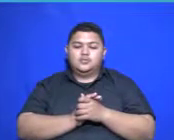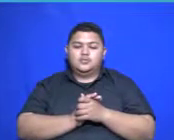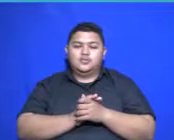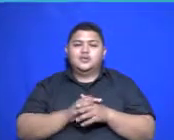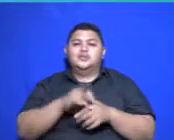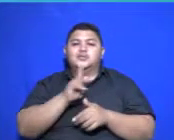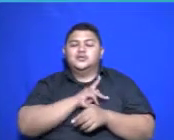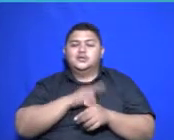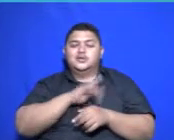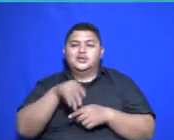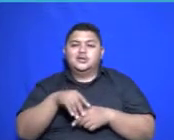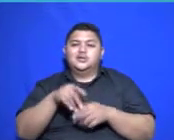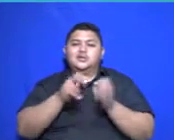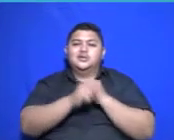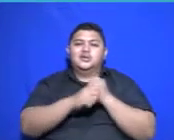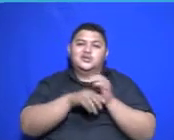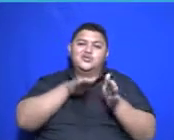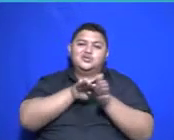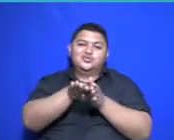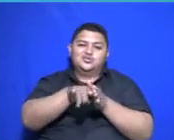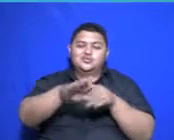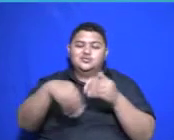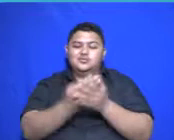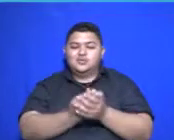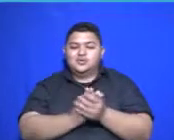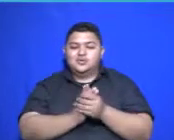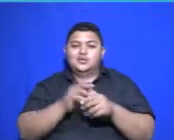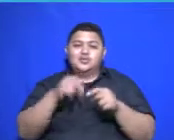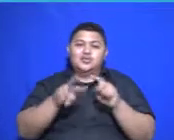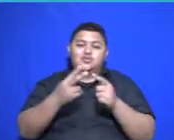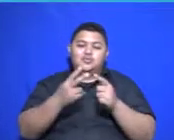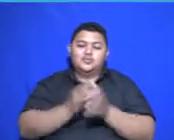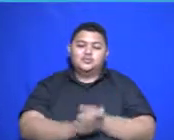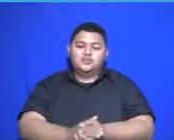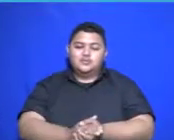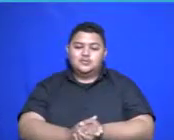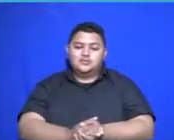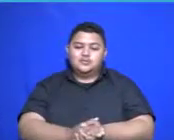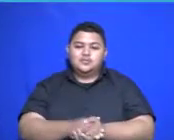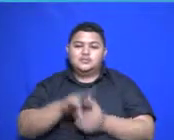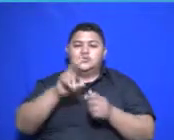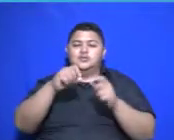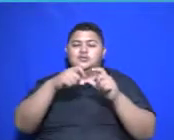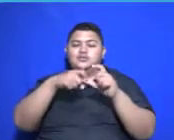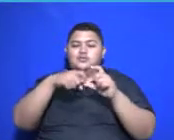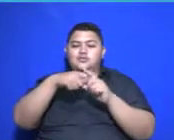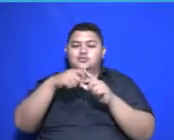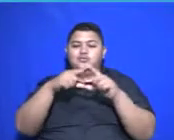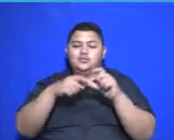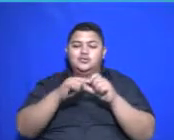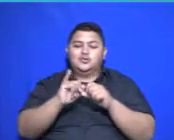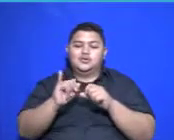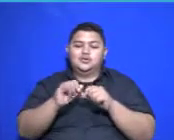semua. Dan kita masuk di dalam ranking 12. Jadi pendidikan vokasi kita, alhamdulillah, kalau dilihat dari